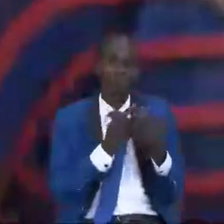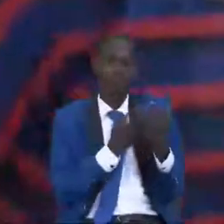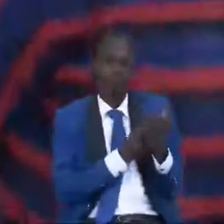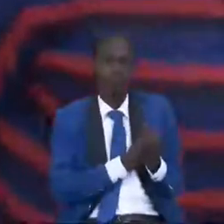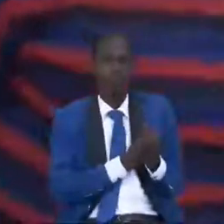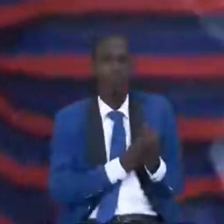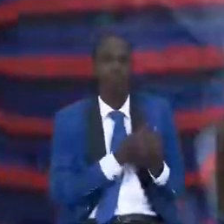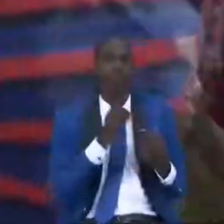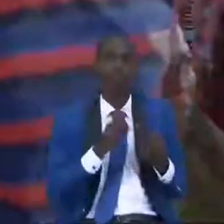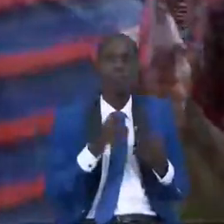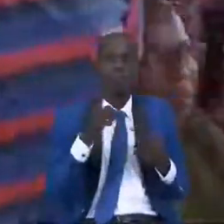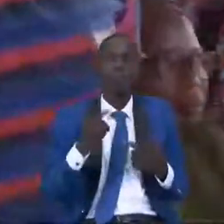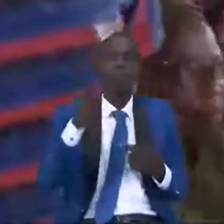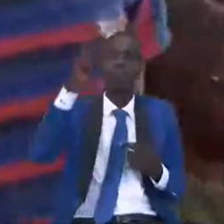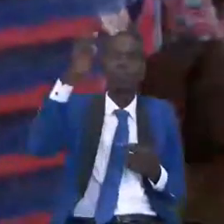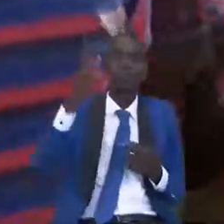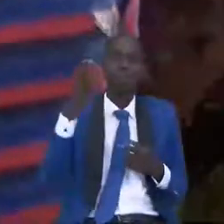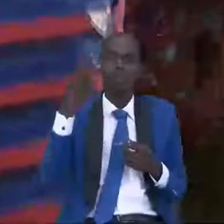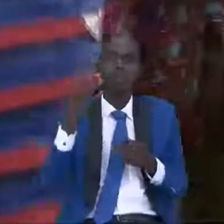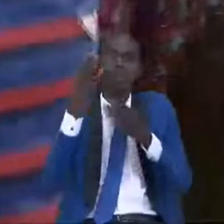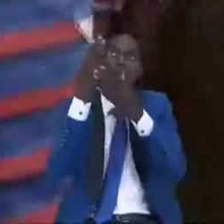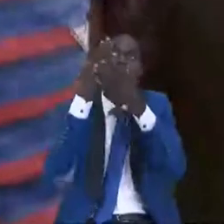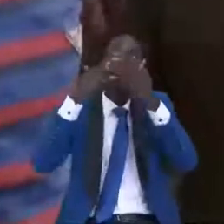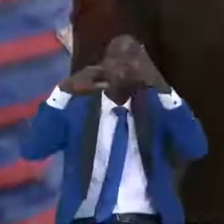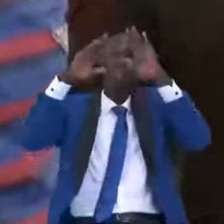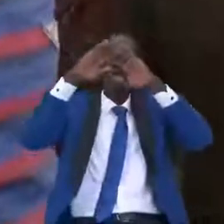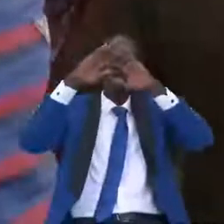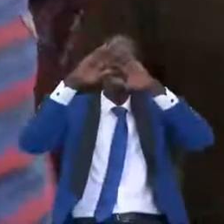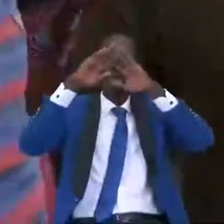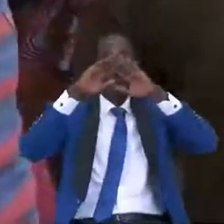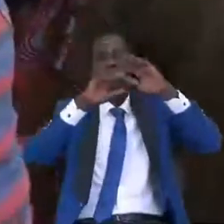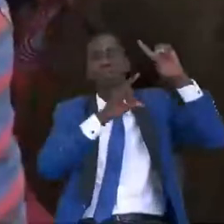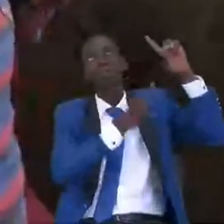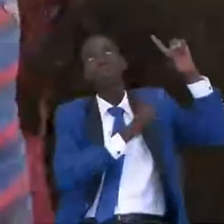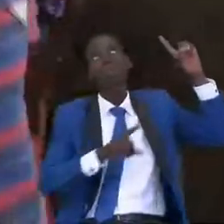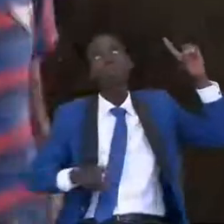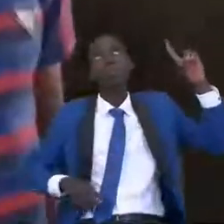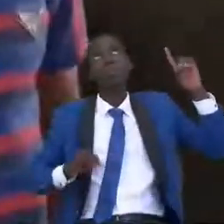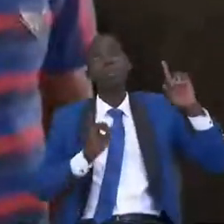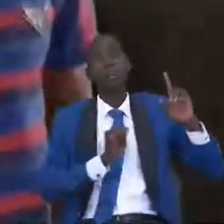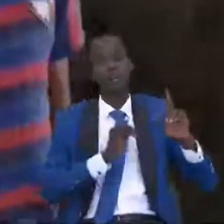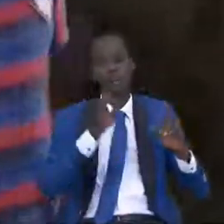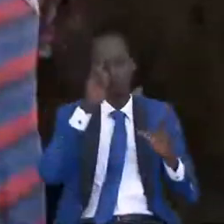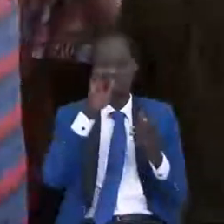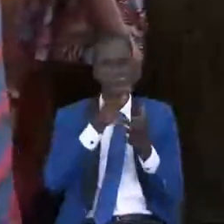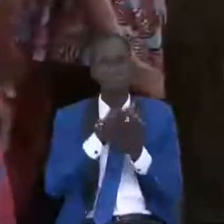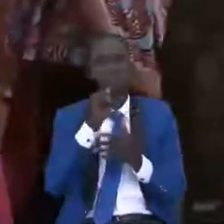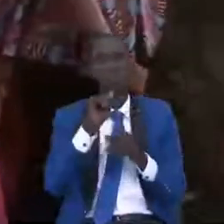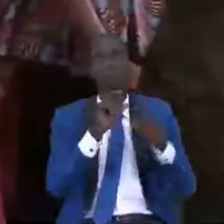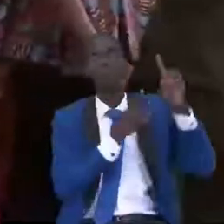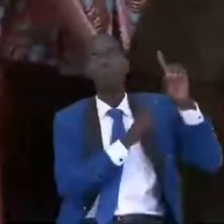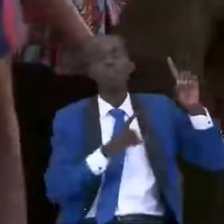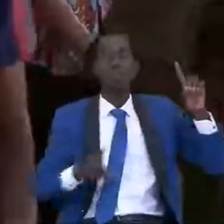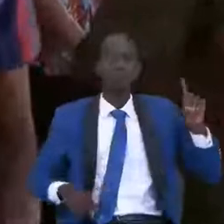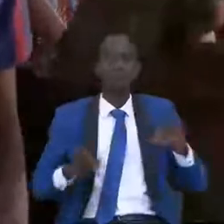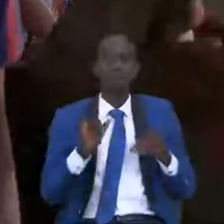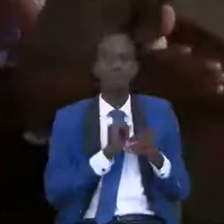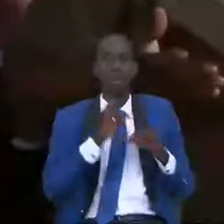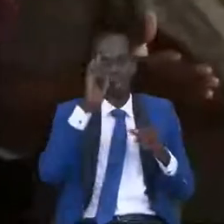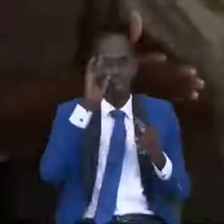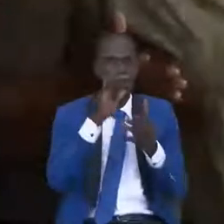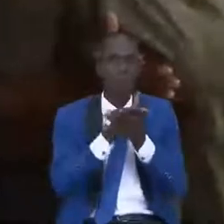au Dieu du ciel. Seigneur, je crois. Seigneur, je crois.